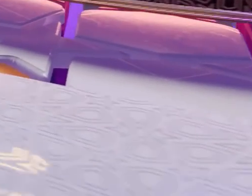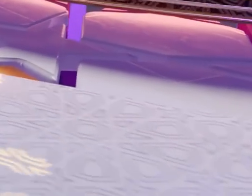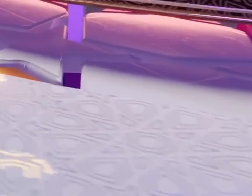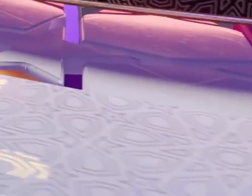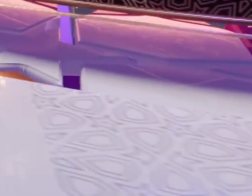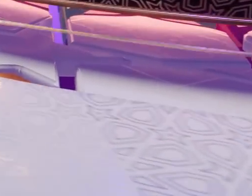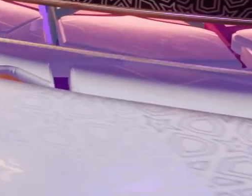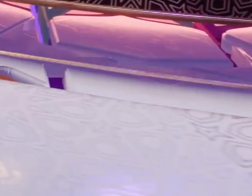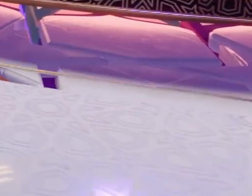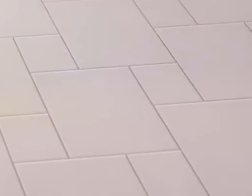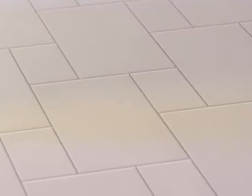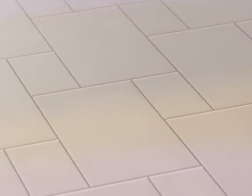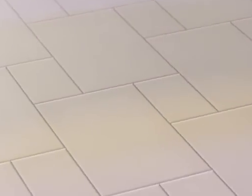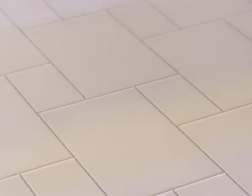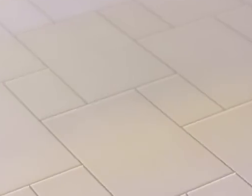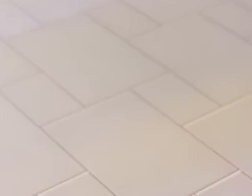واجعله لنا